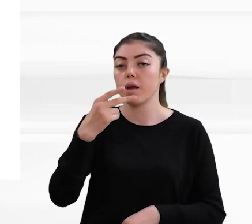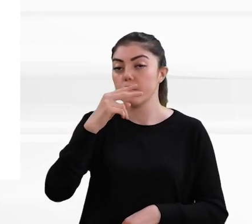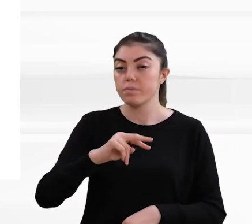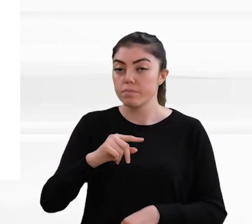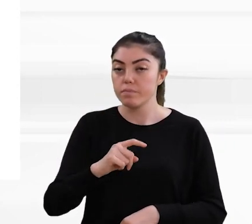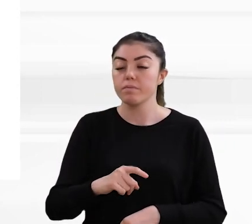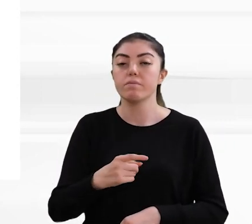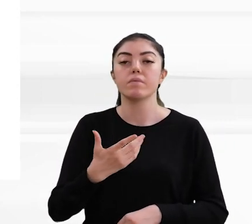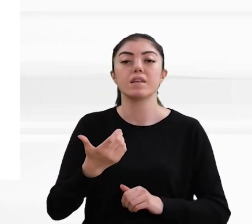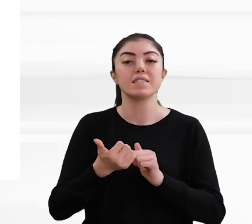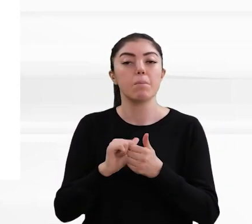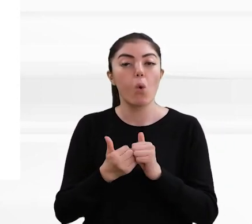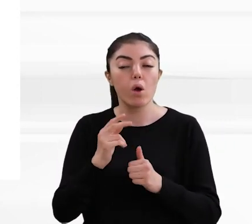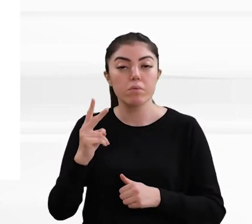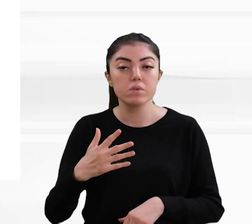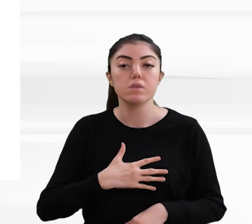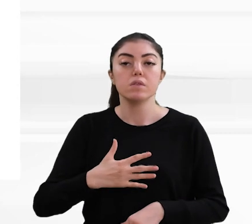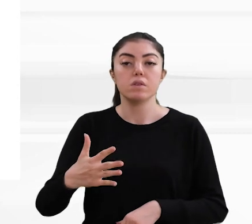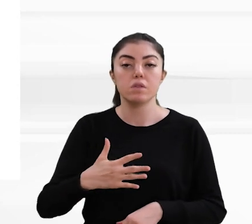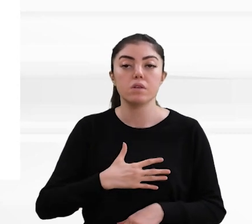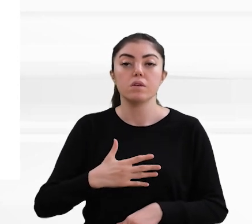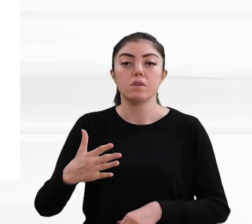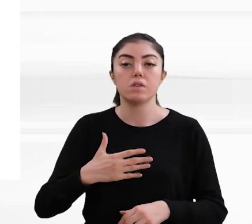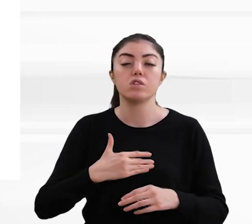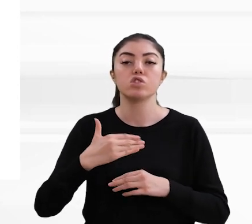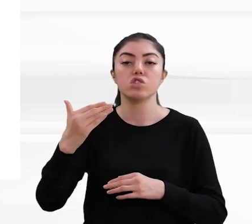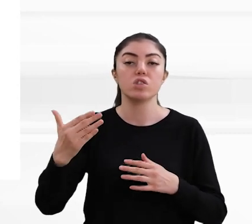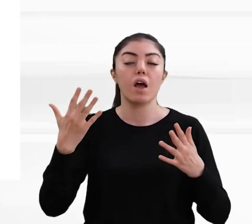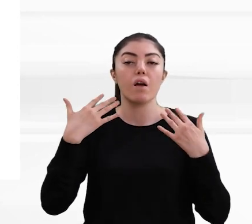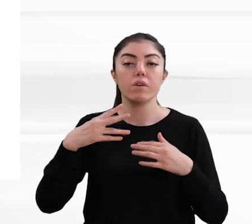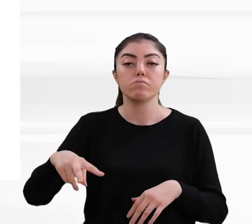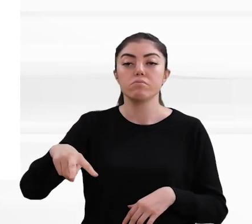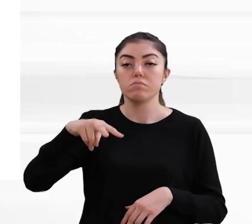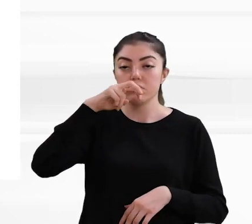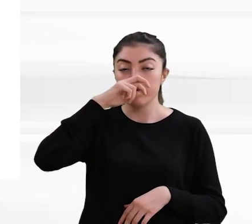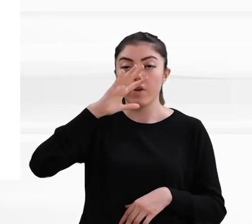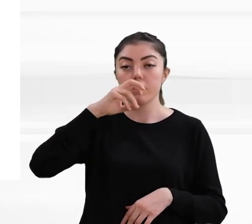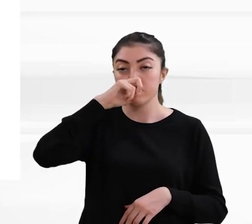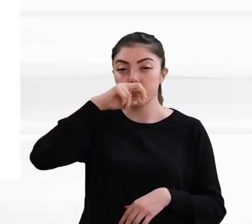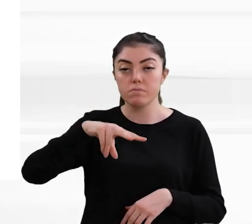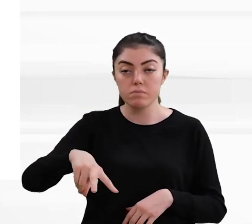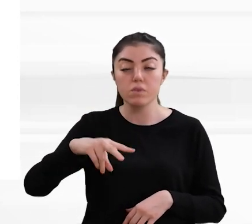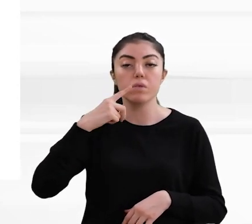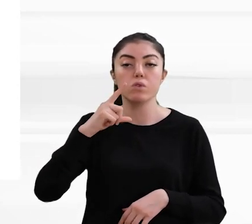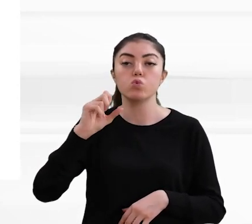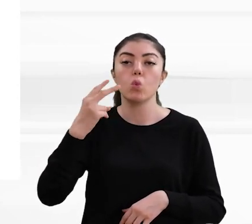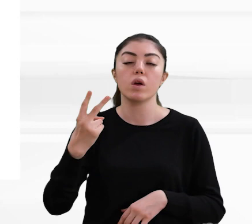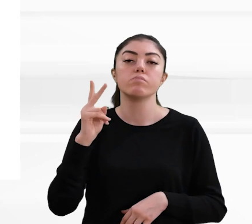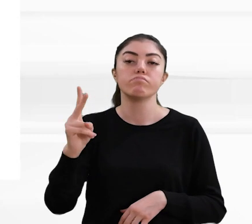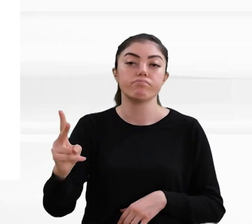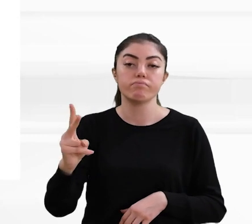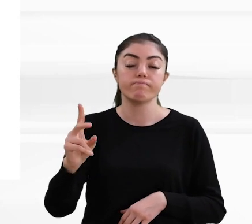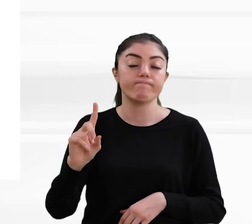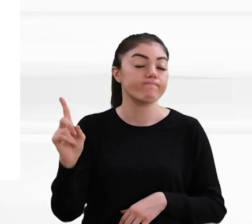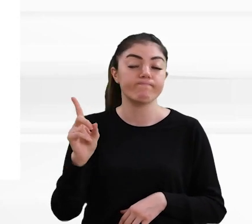cm Egzersiz sırasında soluk verirken dışarı yapılan havada sadece karbondioksit